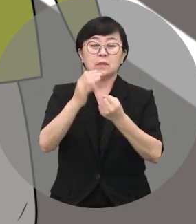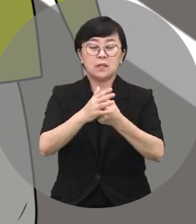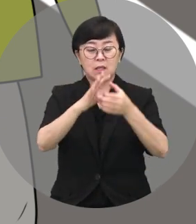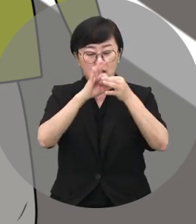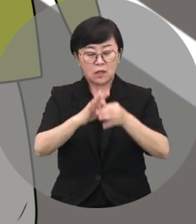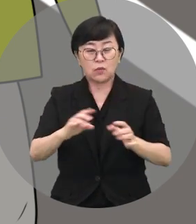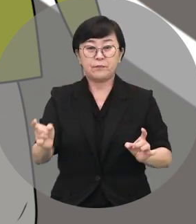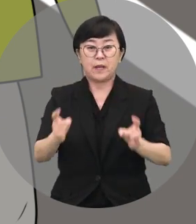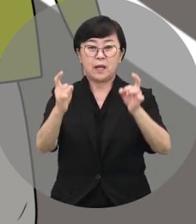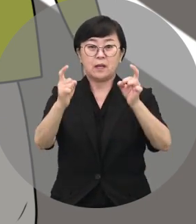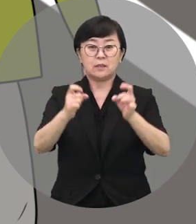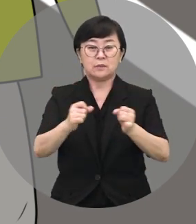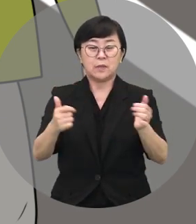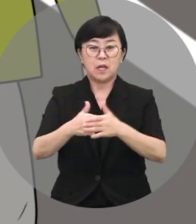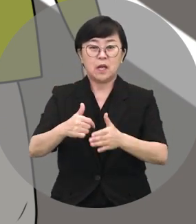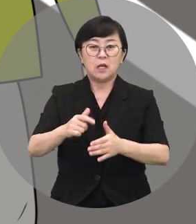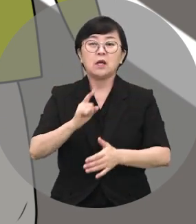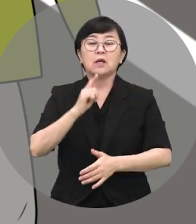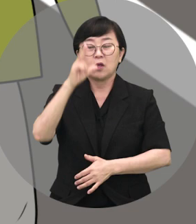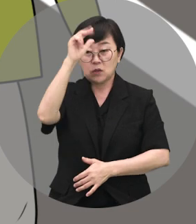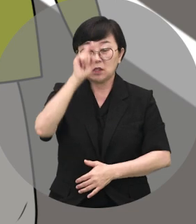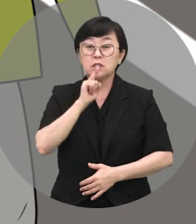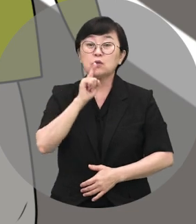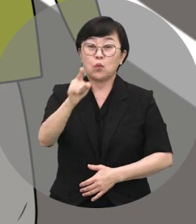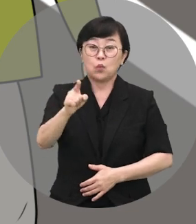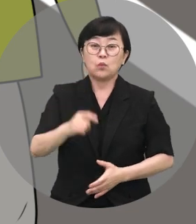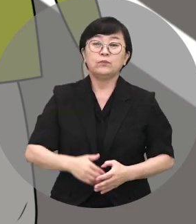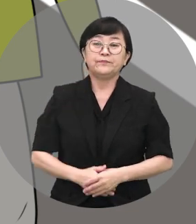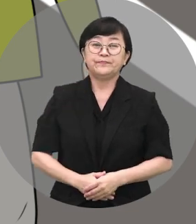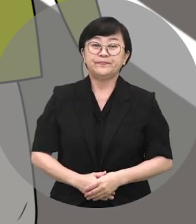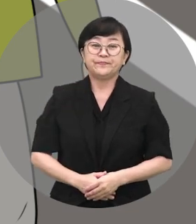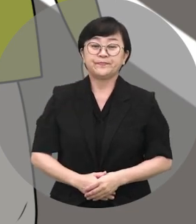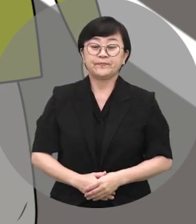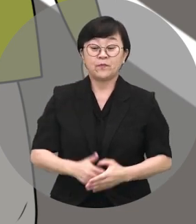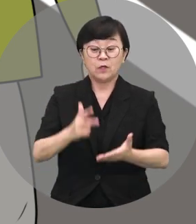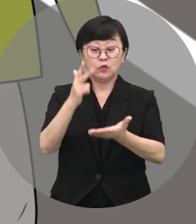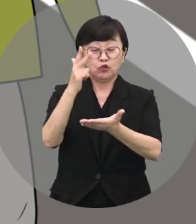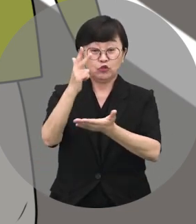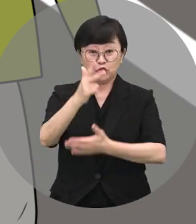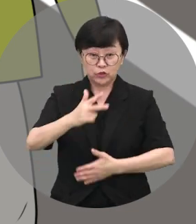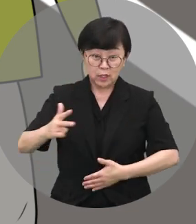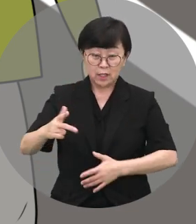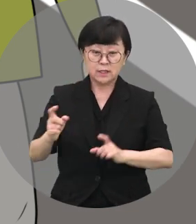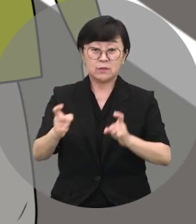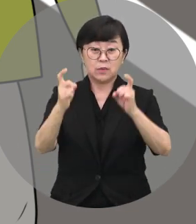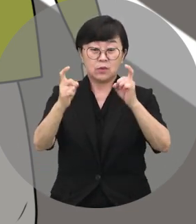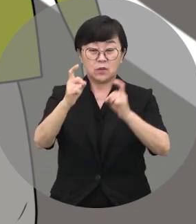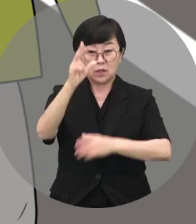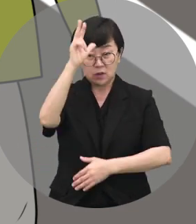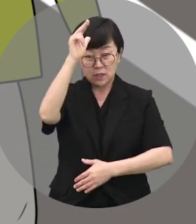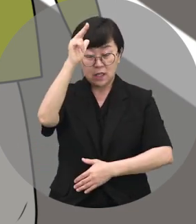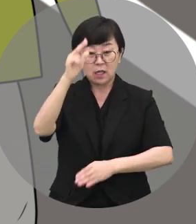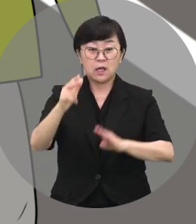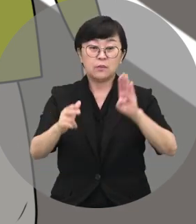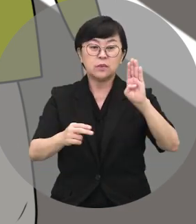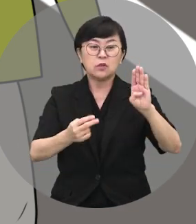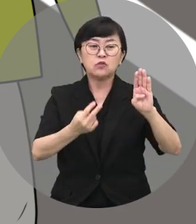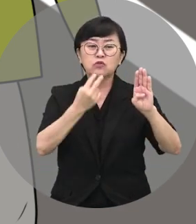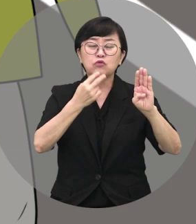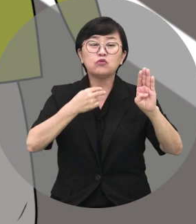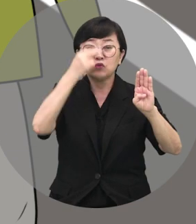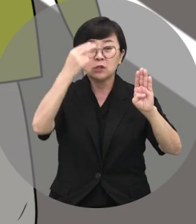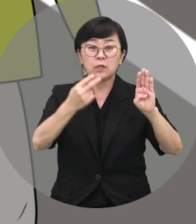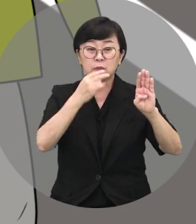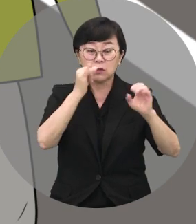시비가 커져 결국 경비원이 경찰에 신고하였고 주차 시비로 출동한 경찰관은 B씨에게 술 냄새가